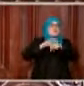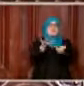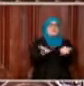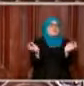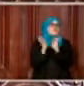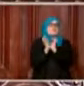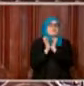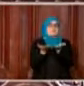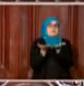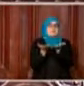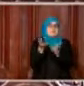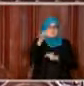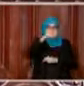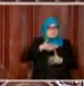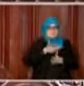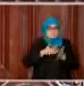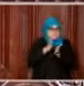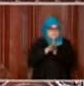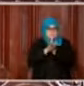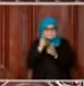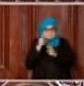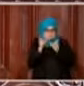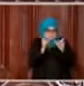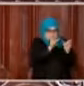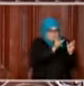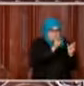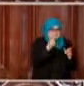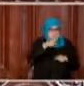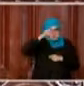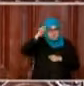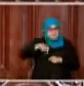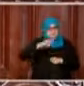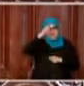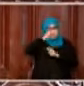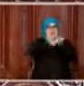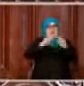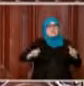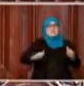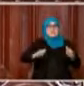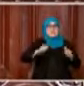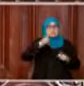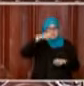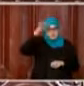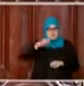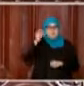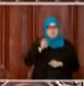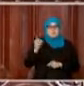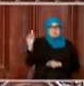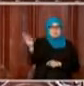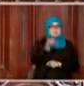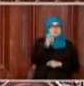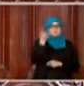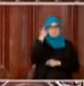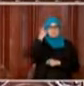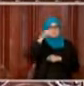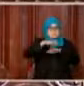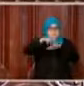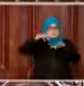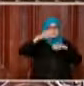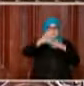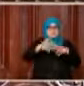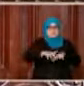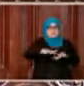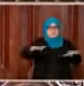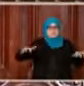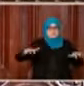الكل حريص على فرض احترامه، حتى الأطفال في الصفوف الأولى